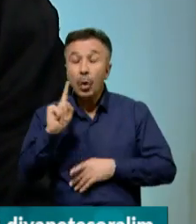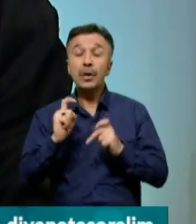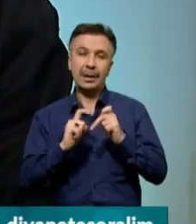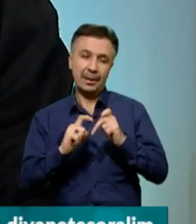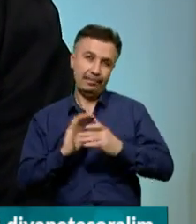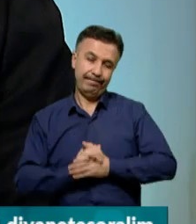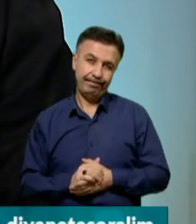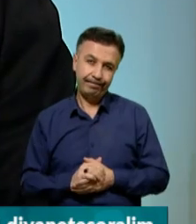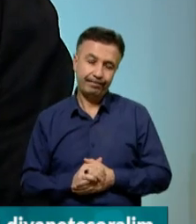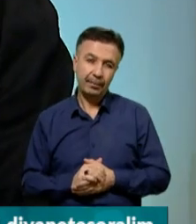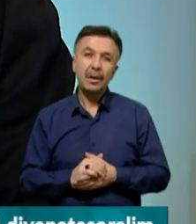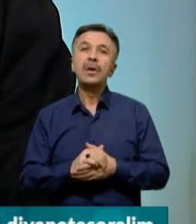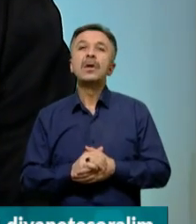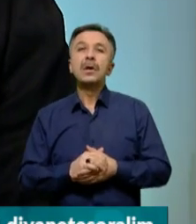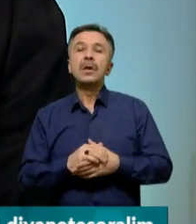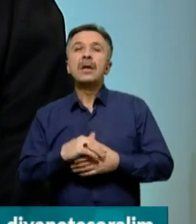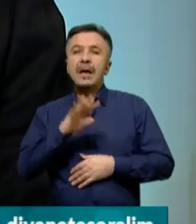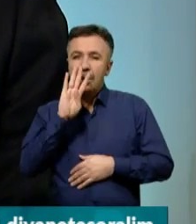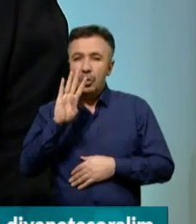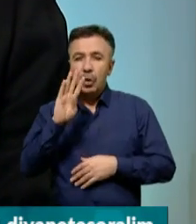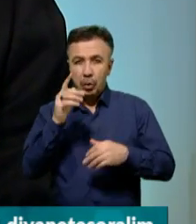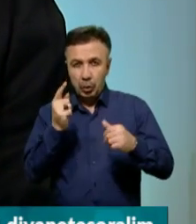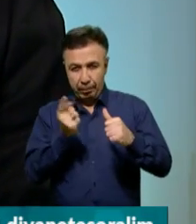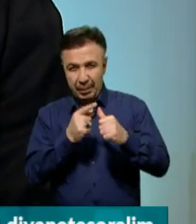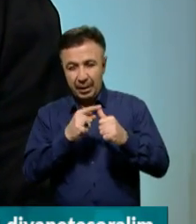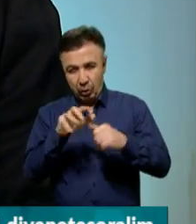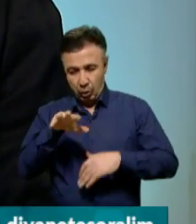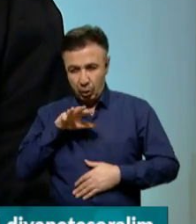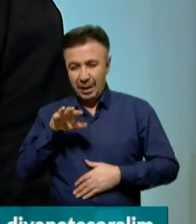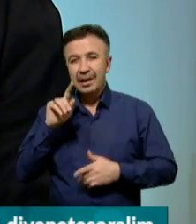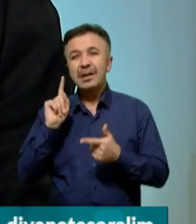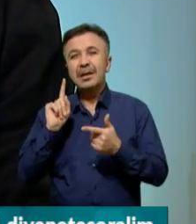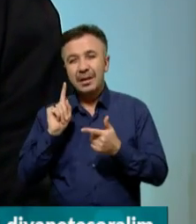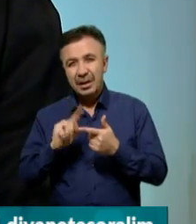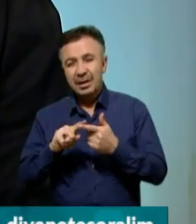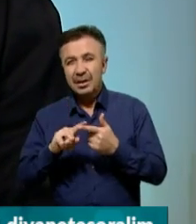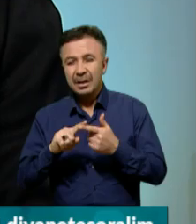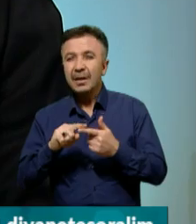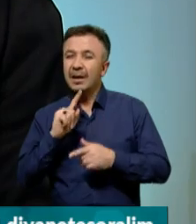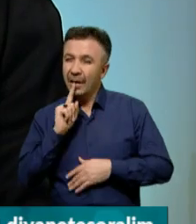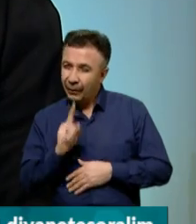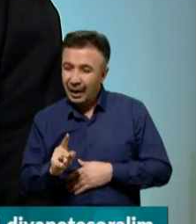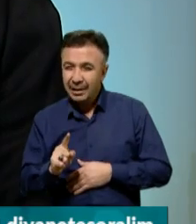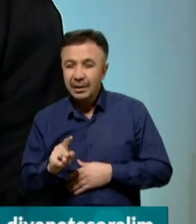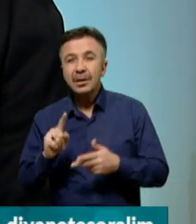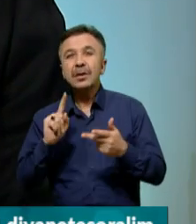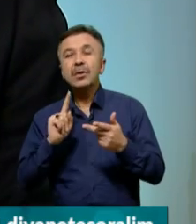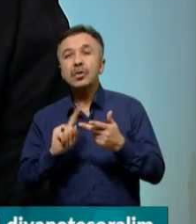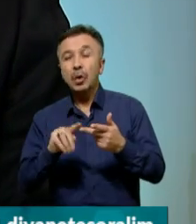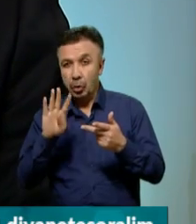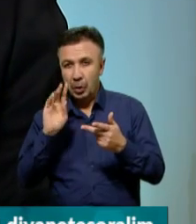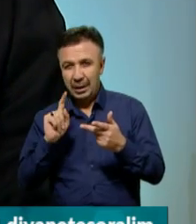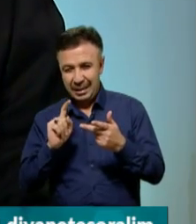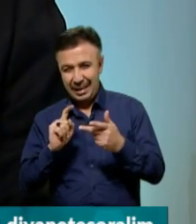rekattır. 4'ü ilk sünnettir. 2'si farzıdır. Son 4'ü de nedir?